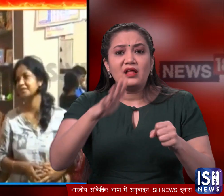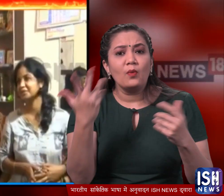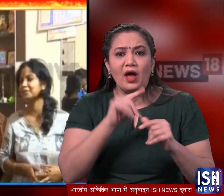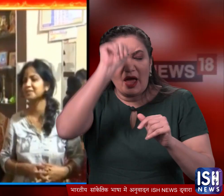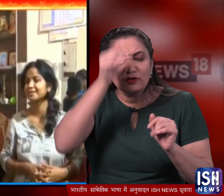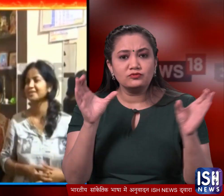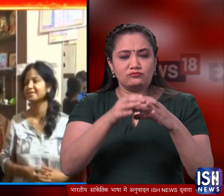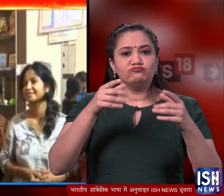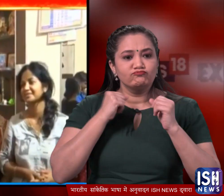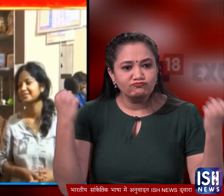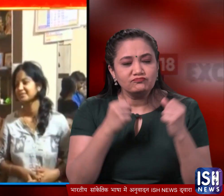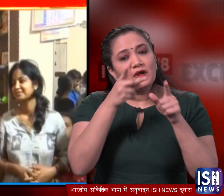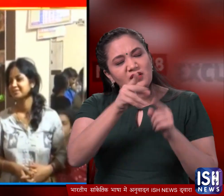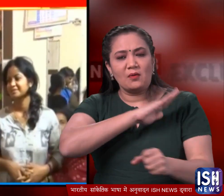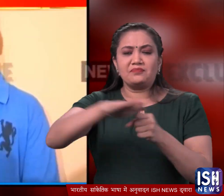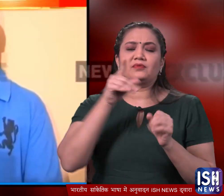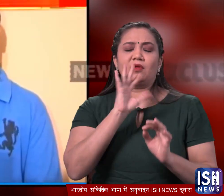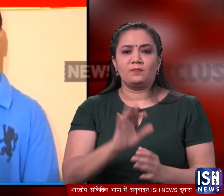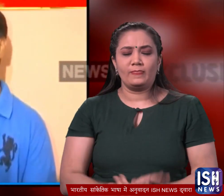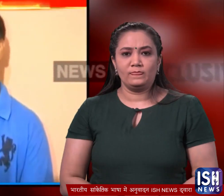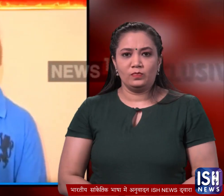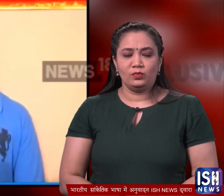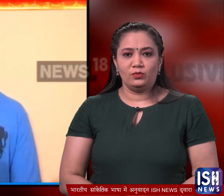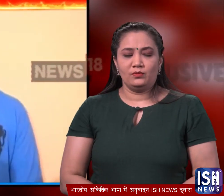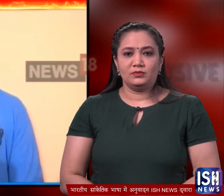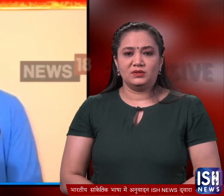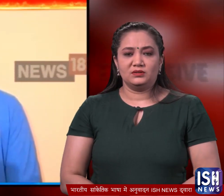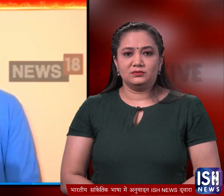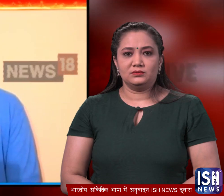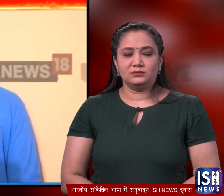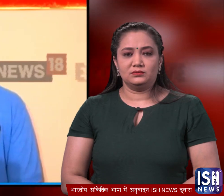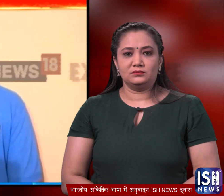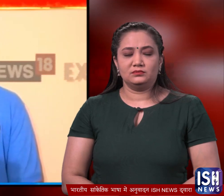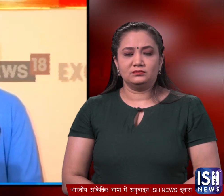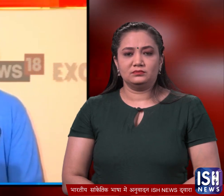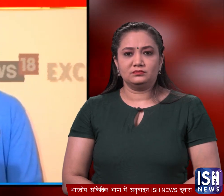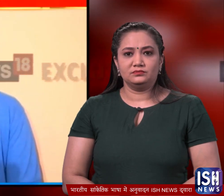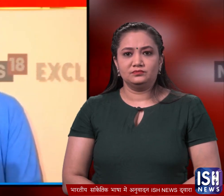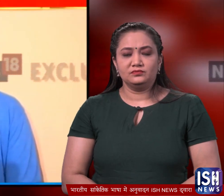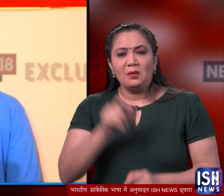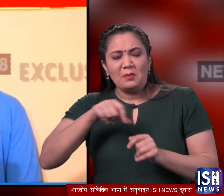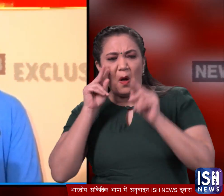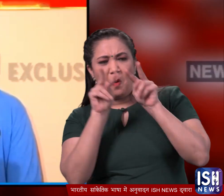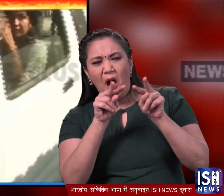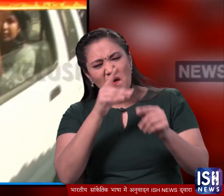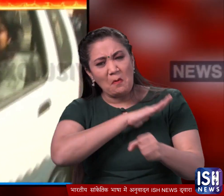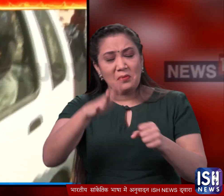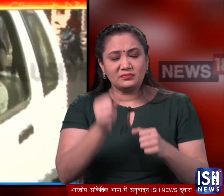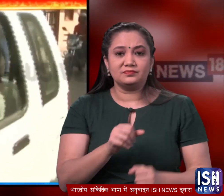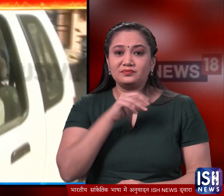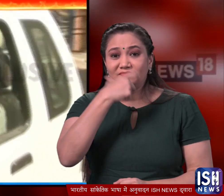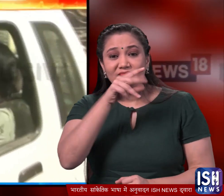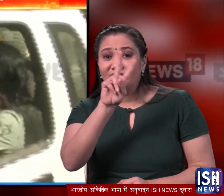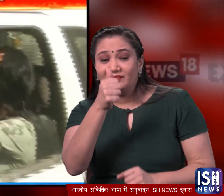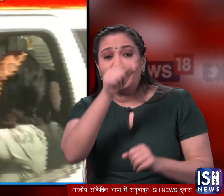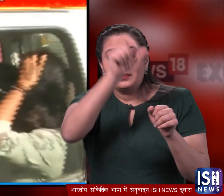गई क्योंकि वो हिंदू समाज के लिए काम करता था। उन्हें ज्यादा हिंदू पर ये करता था ना, इसलिए नजर था उसके ऊपर। 26